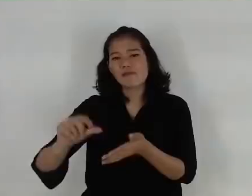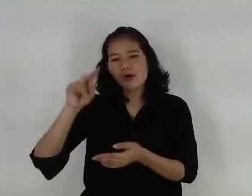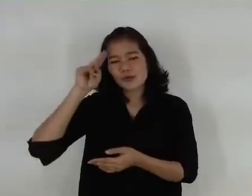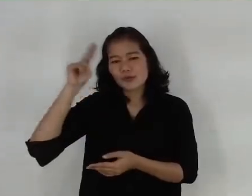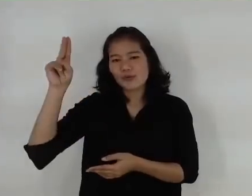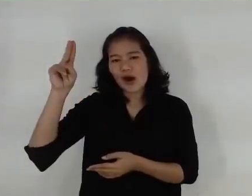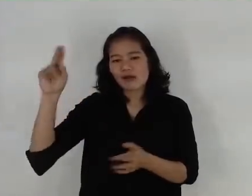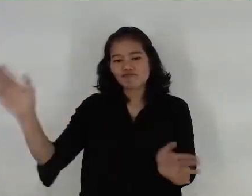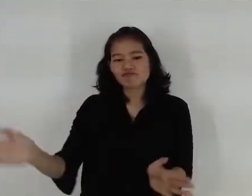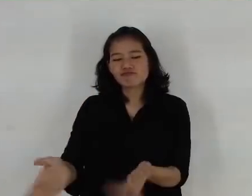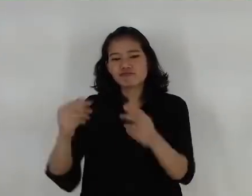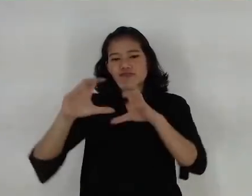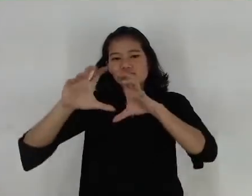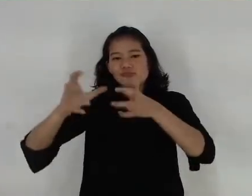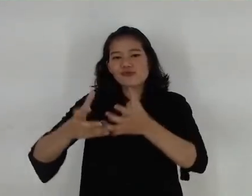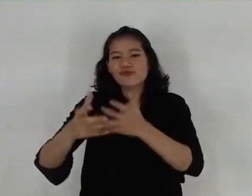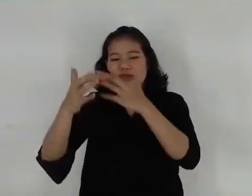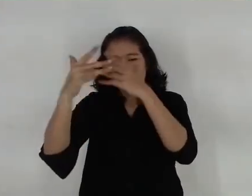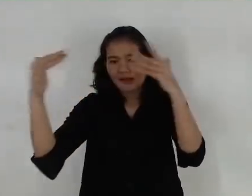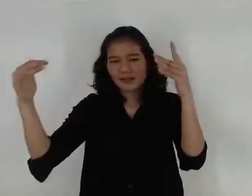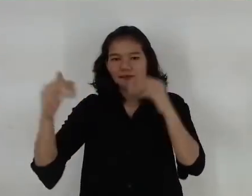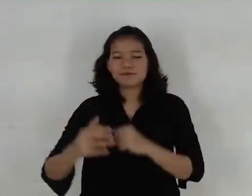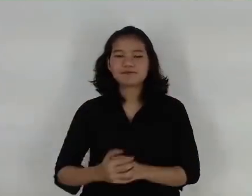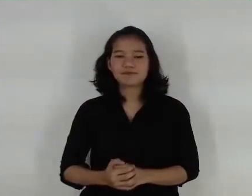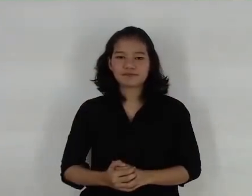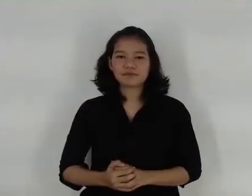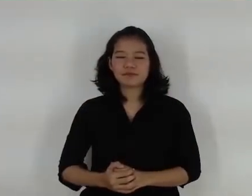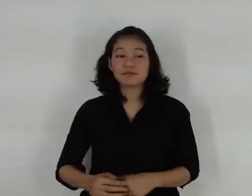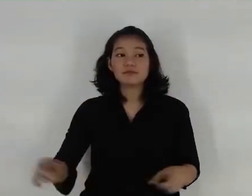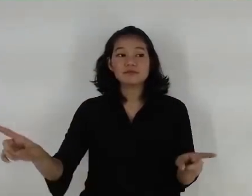Tuhan Pencipta langit dan bumi